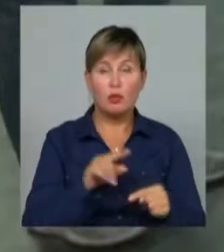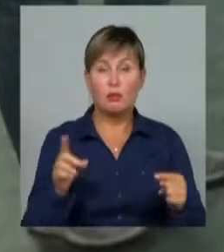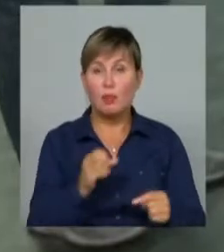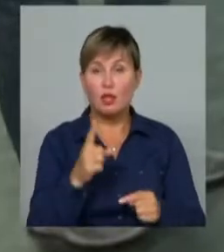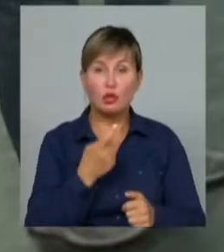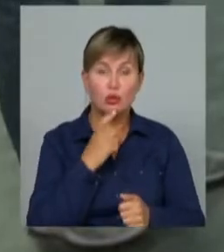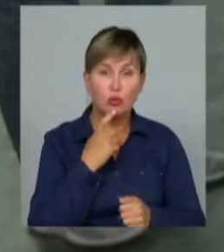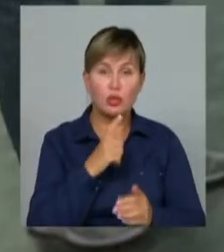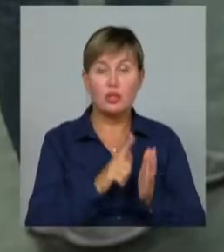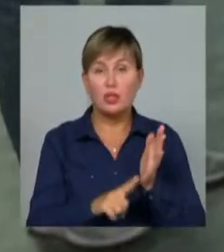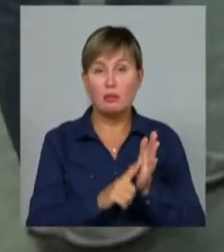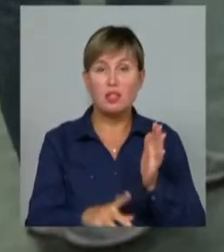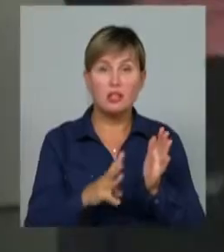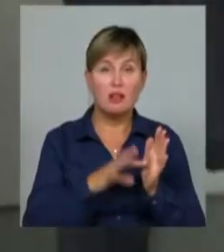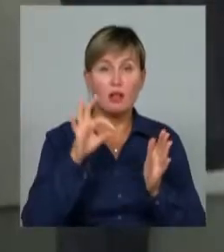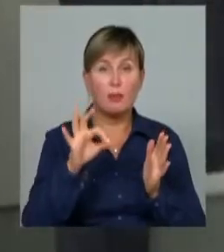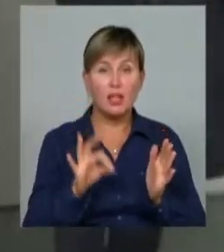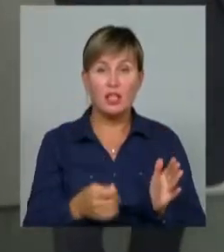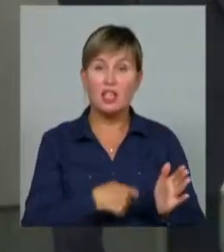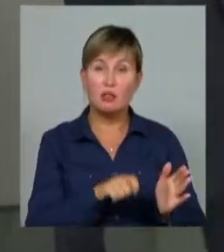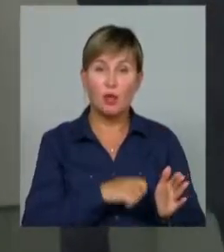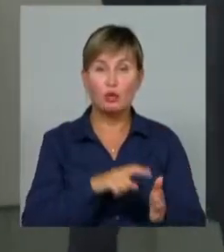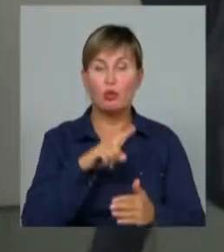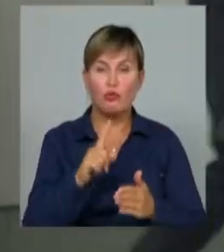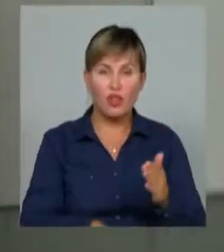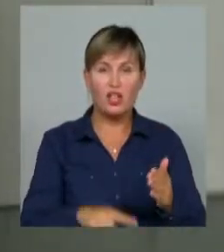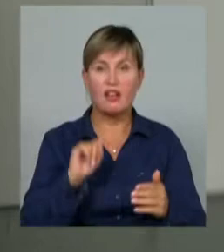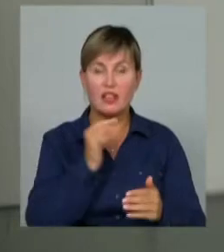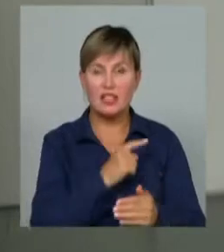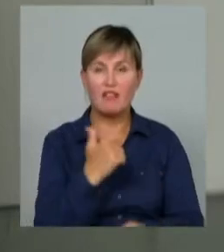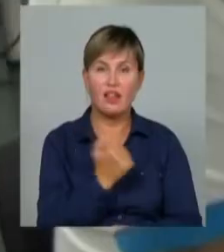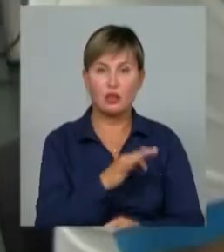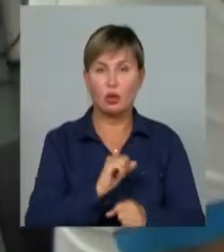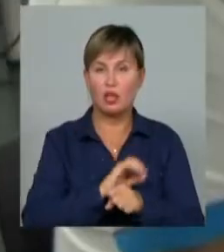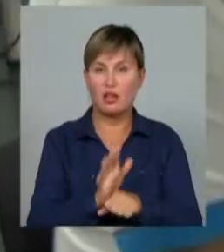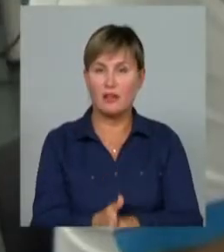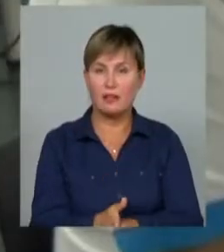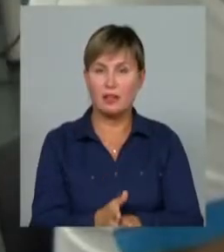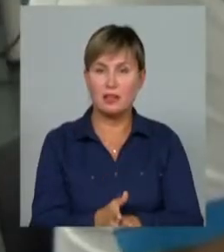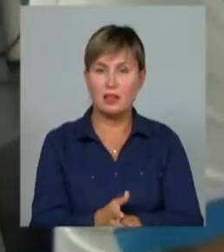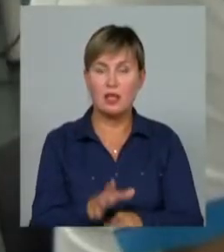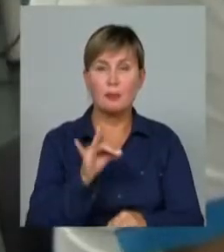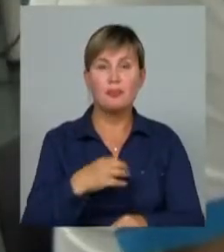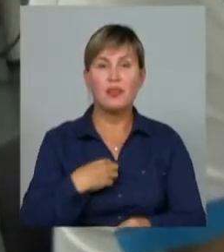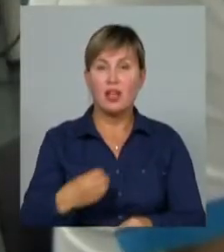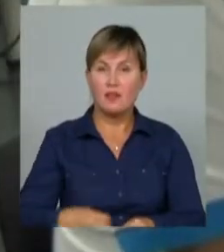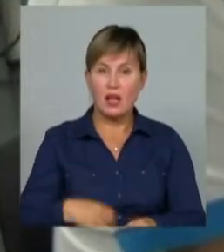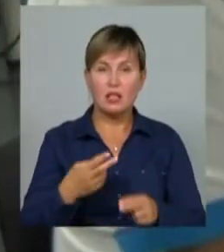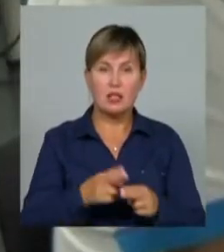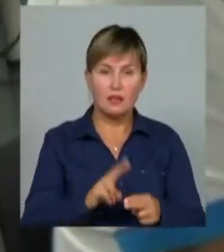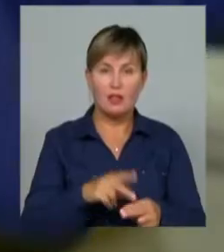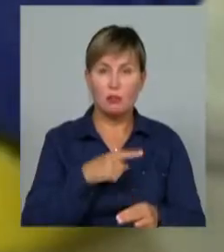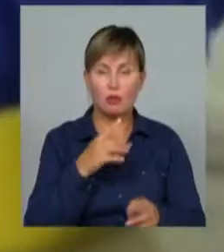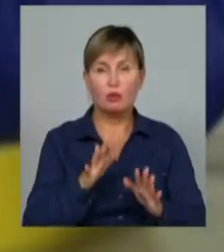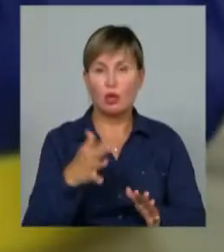трудностей. 79% испанцев уверены в эффективности вакцин от коронавируса. В той же Франции в этом убеждены